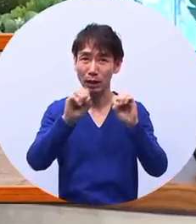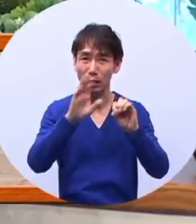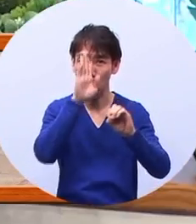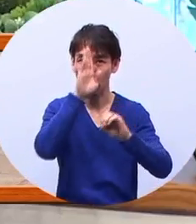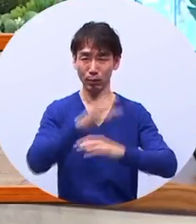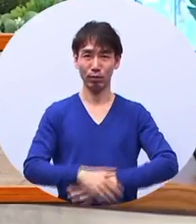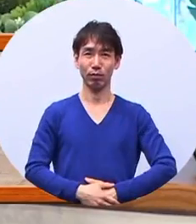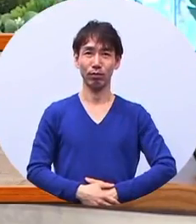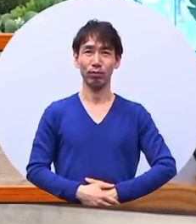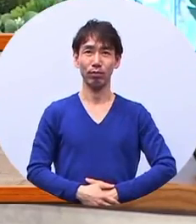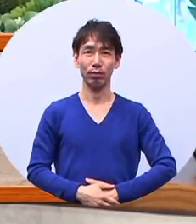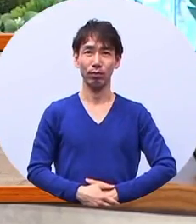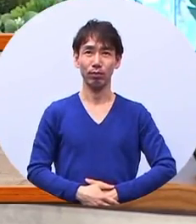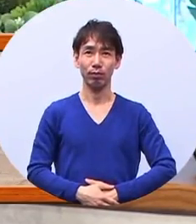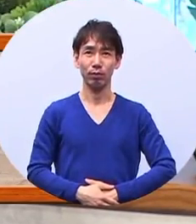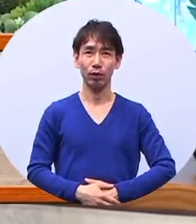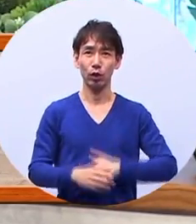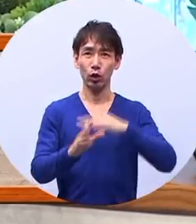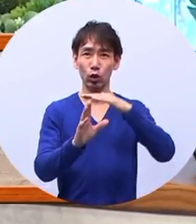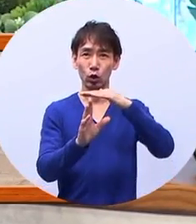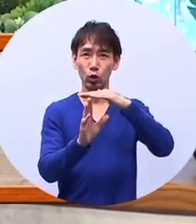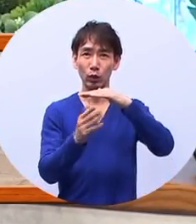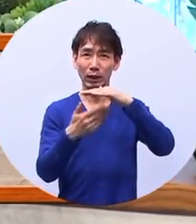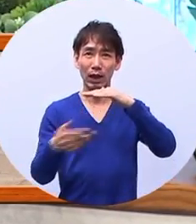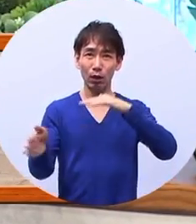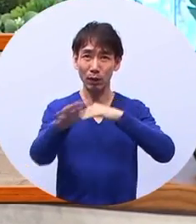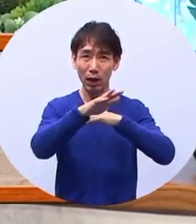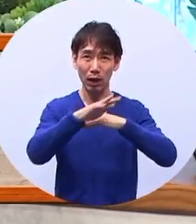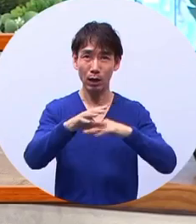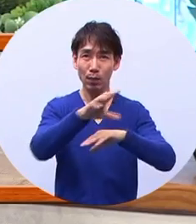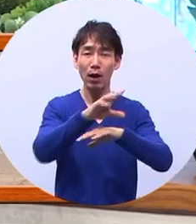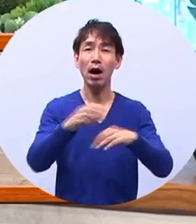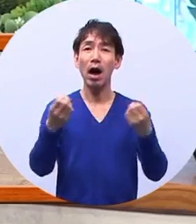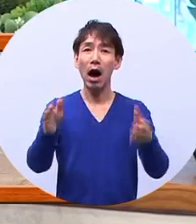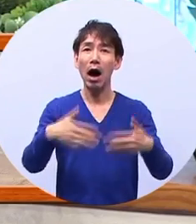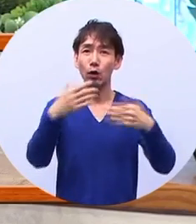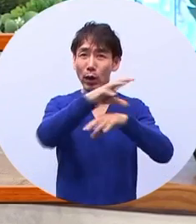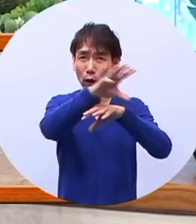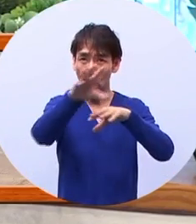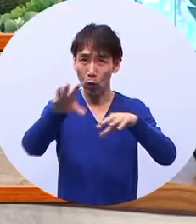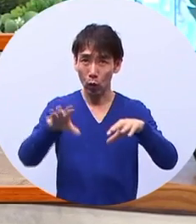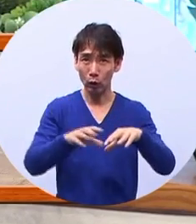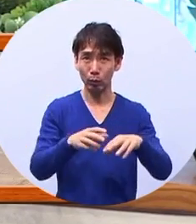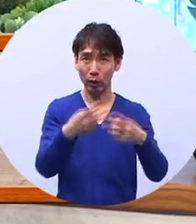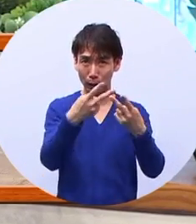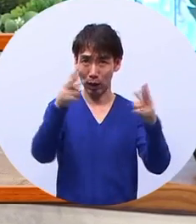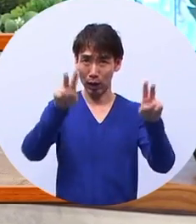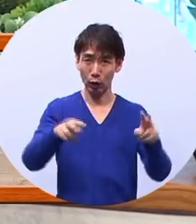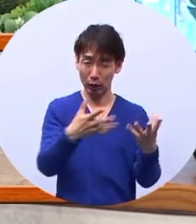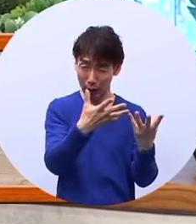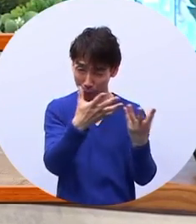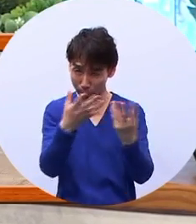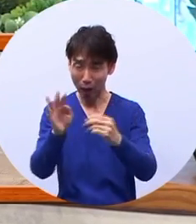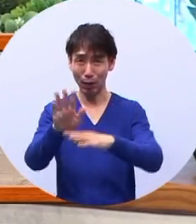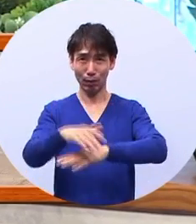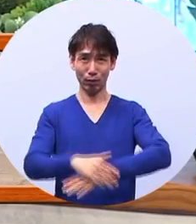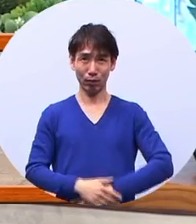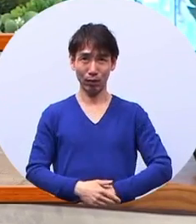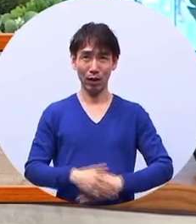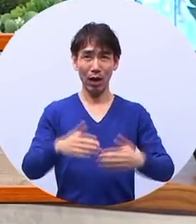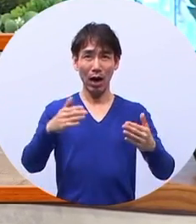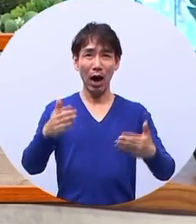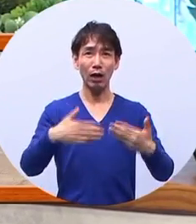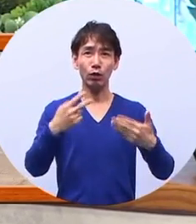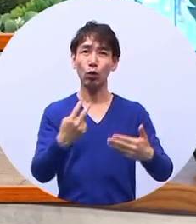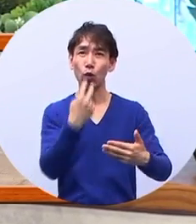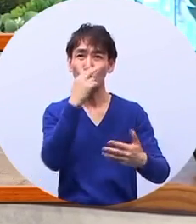。 はい、藤沢の皆様、春の江ノ島もイベントで盛りだくさんです。春色を体感しにですね、ぜ